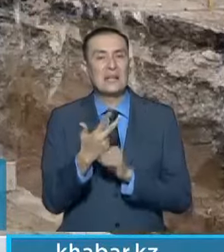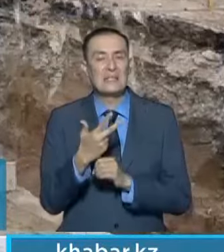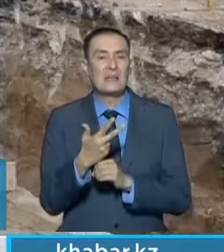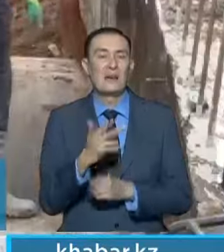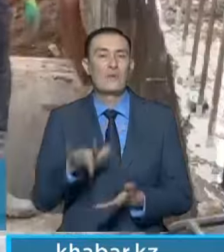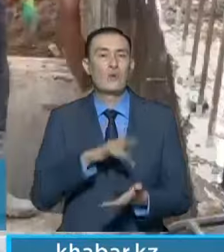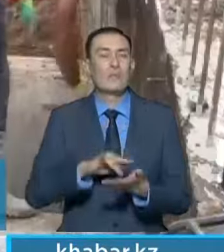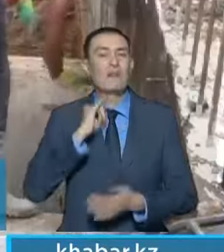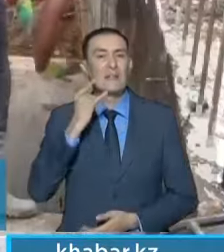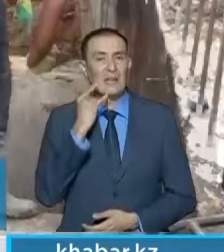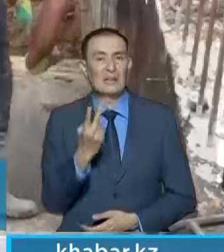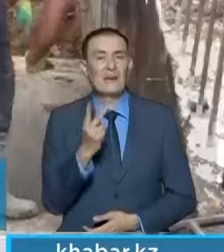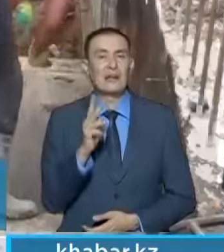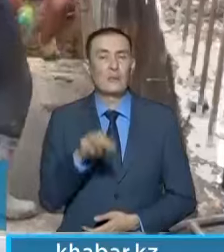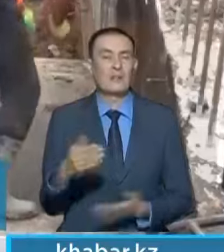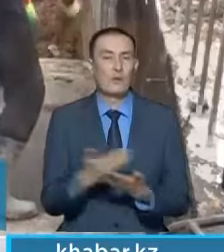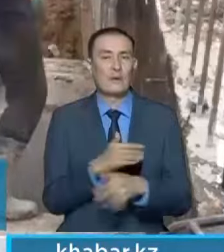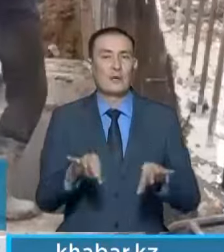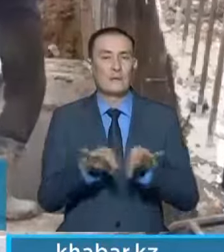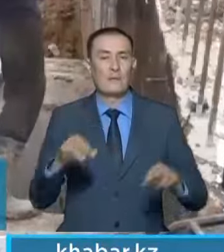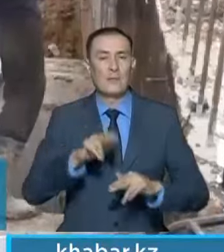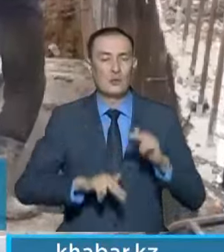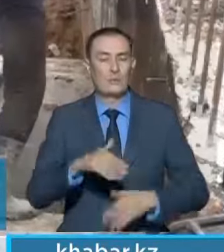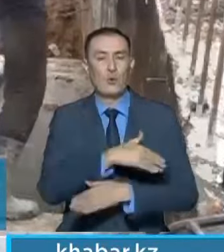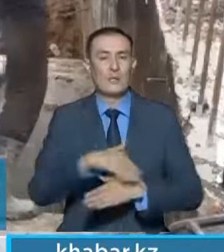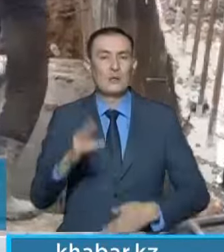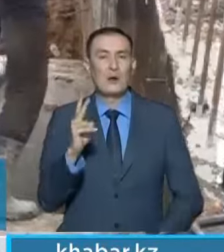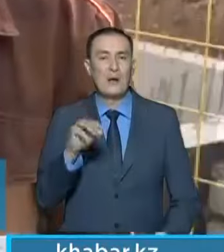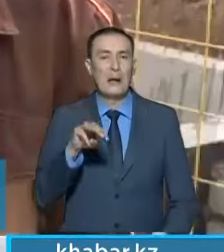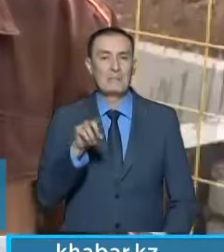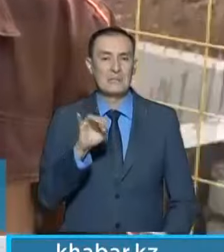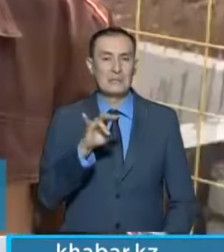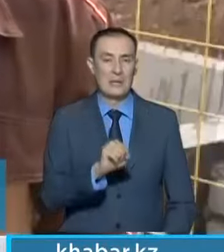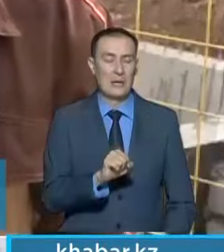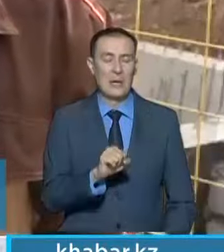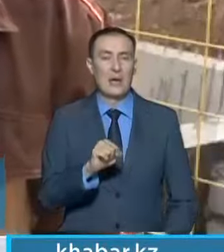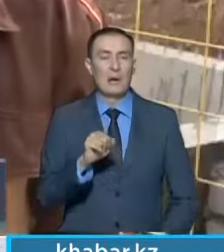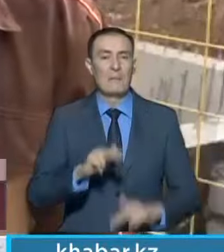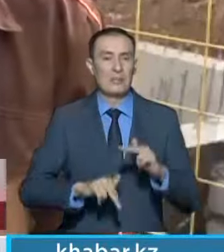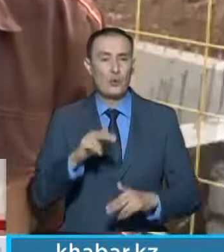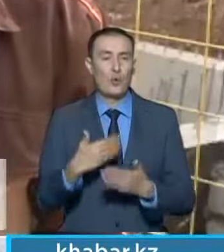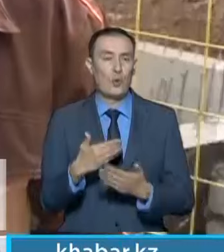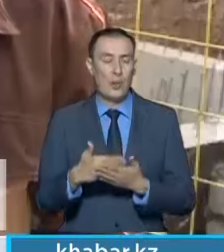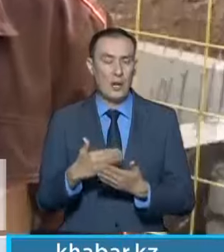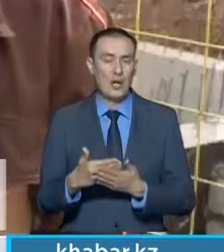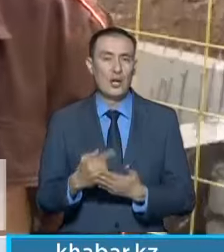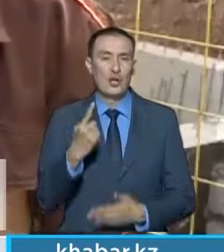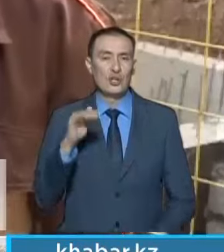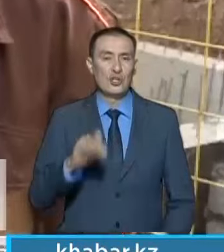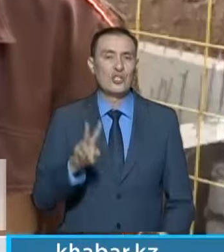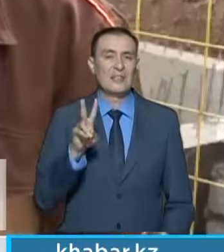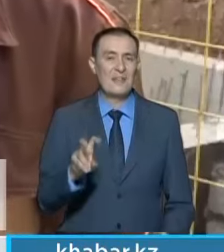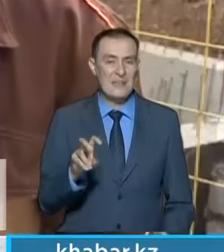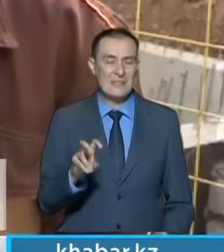центре. 2,5 километра новой теплотрассы проложат по улице Камзина в Павлодаре. Проложили около